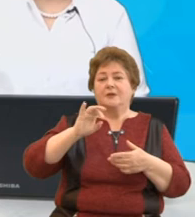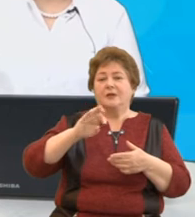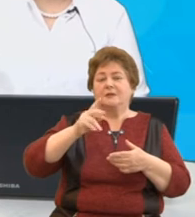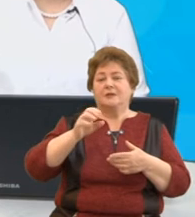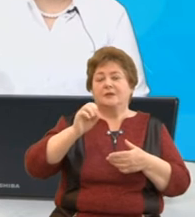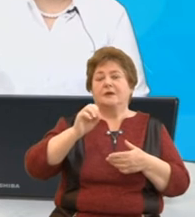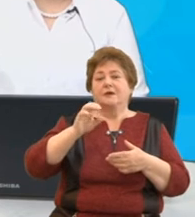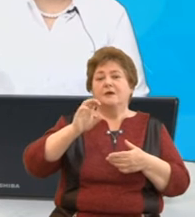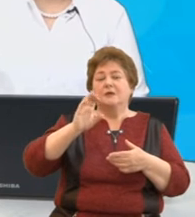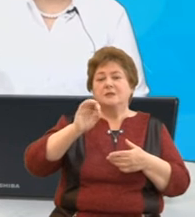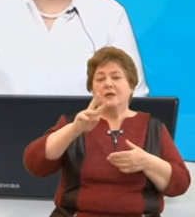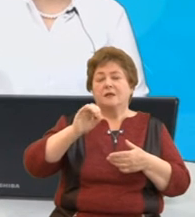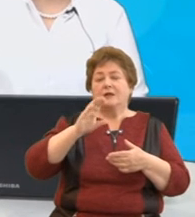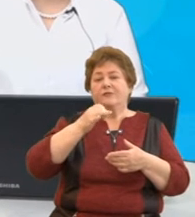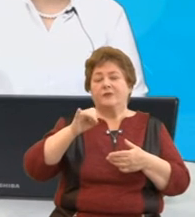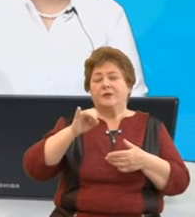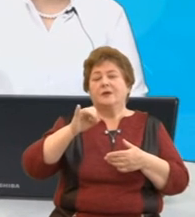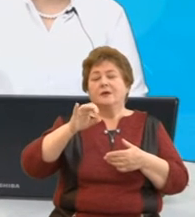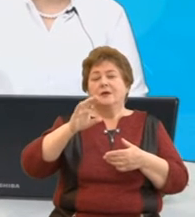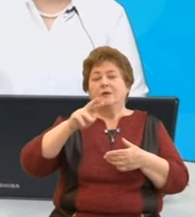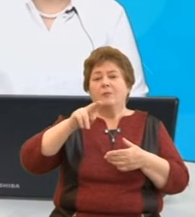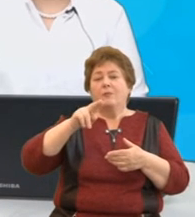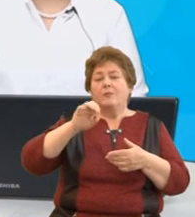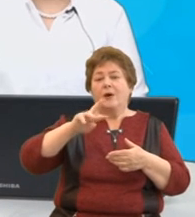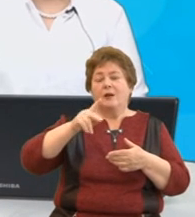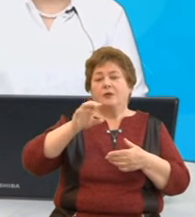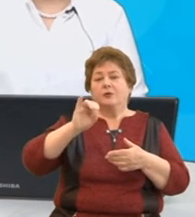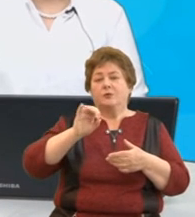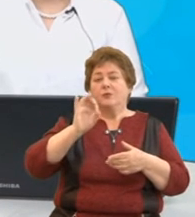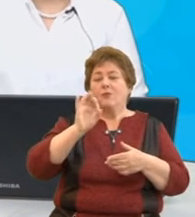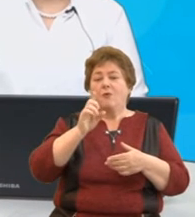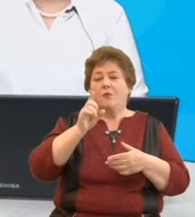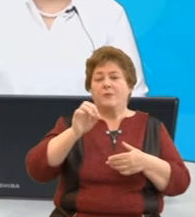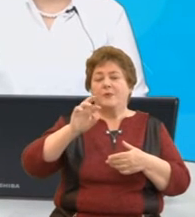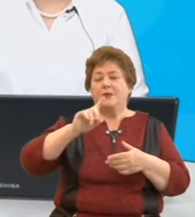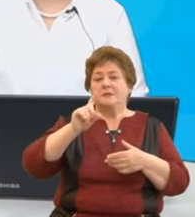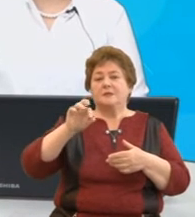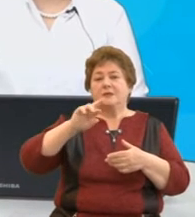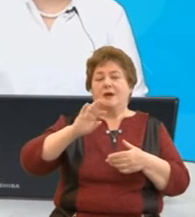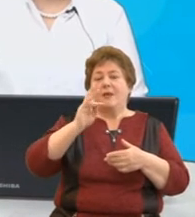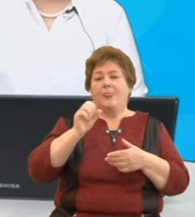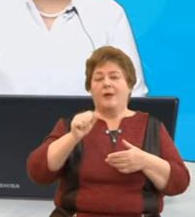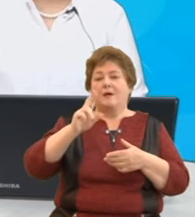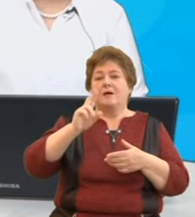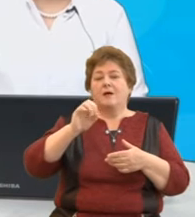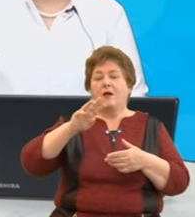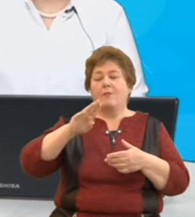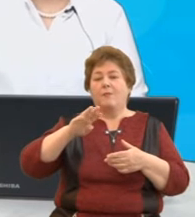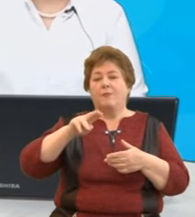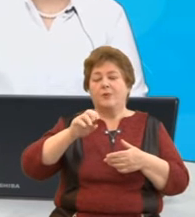соловьи полью обезьяна компьютер